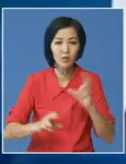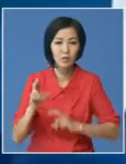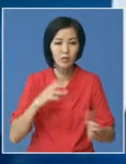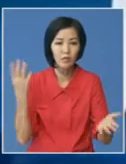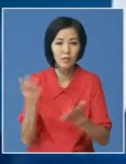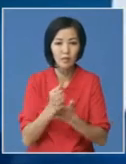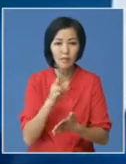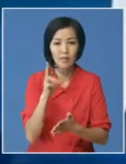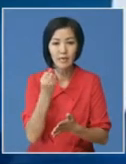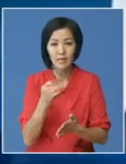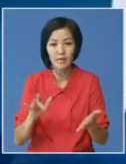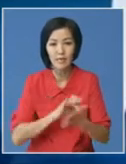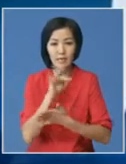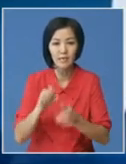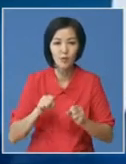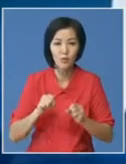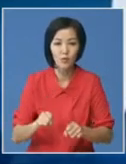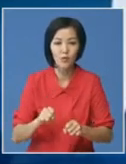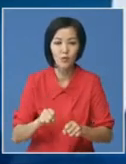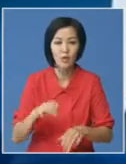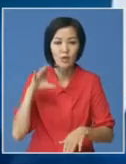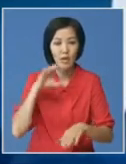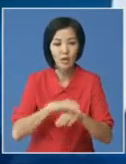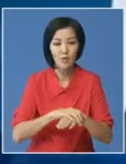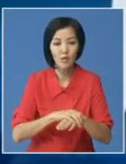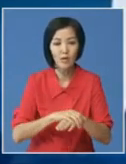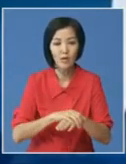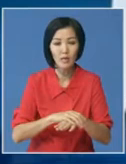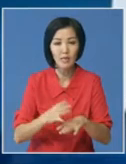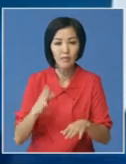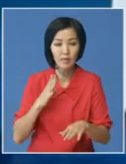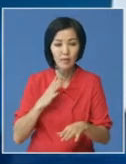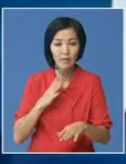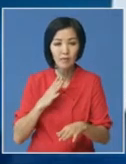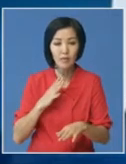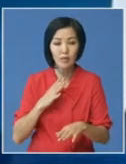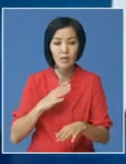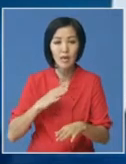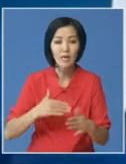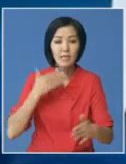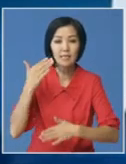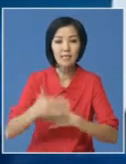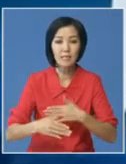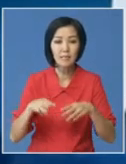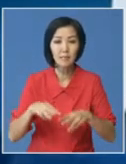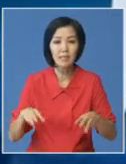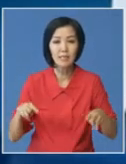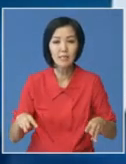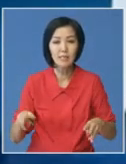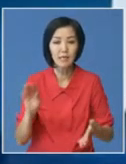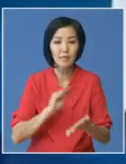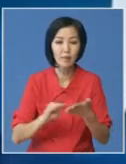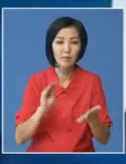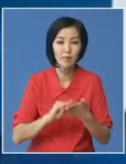Оларды Каир қаласының құқық қорғаушылары қамауға алғаны белгілі болды. Бұл ақпаратты еліміздің сыртқы істер министрлігі баспасөз